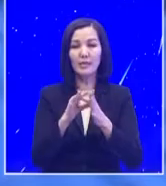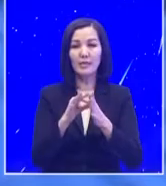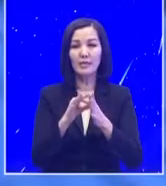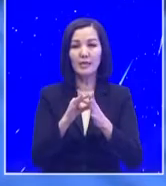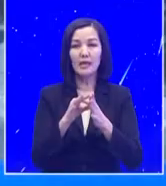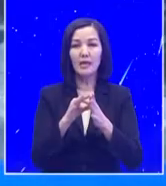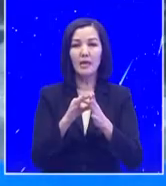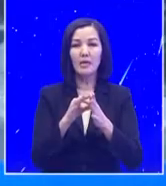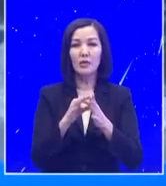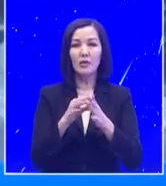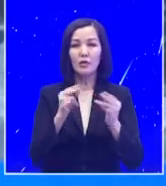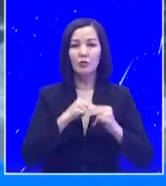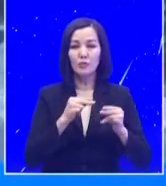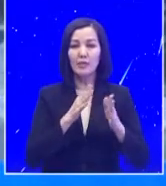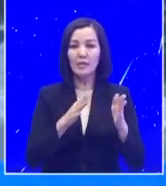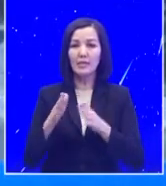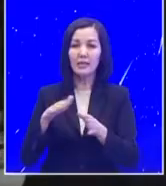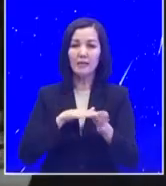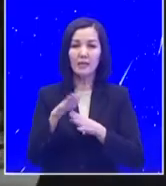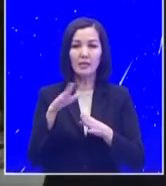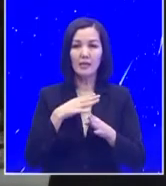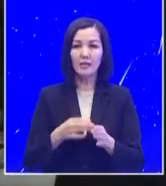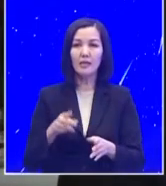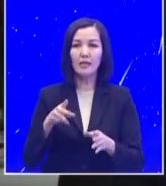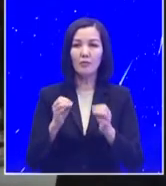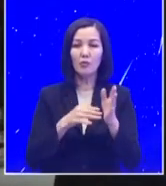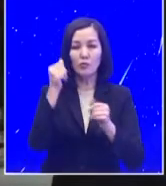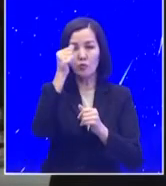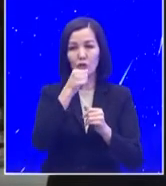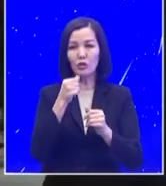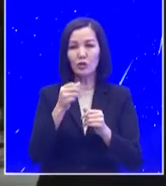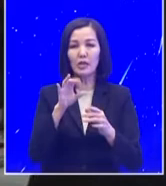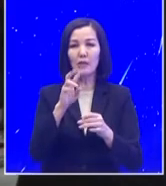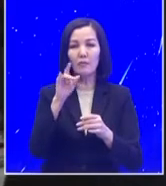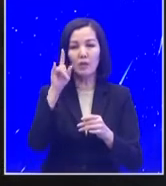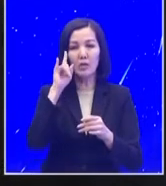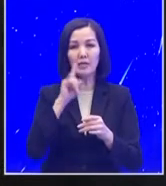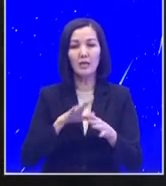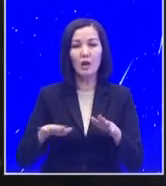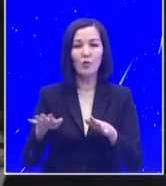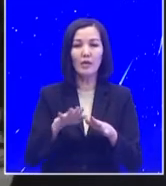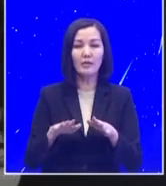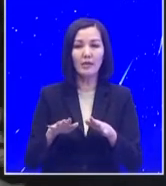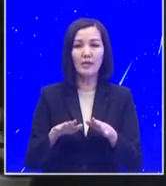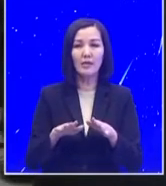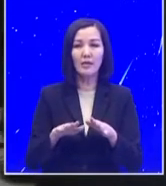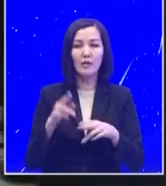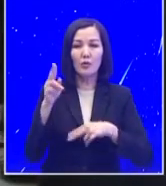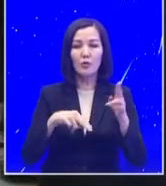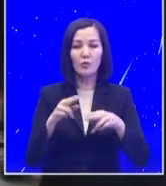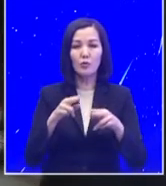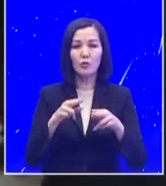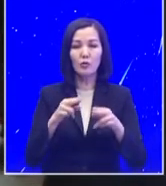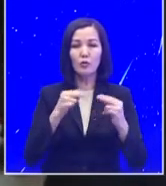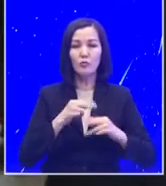тиісті шаралар кезең-кезеңмен жүргізілген. 2019 жылы Еңбекші Қазақ ауданында құрылыс